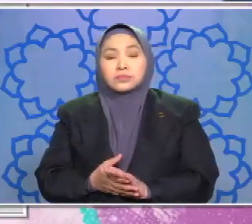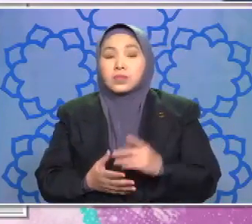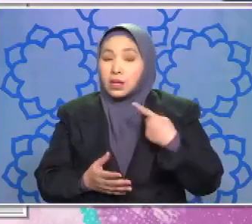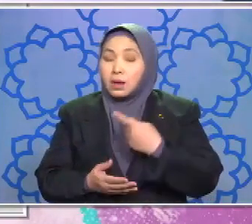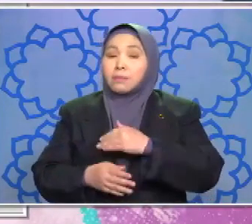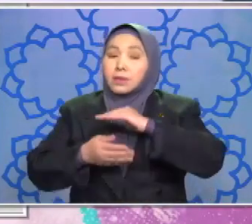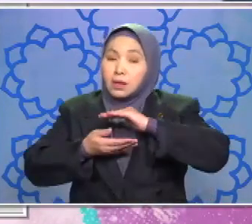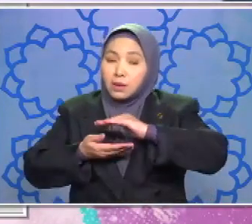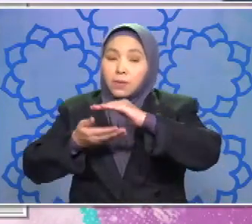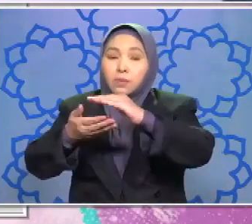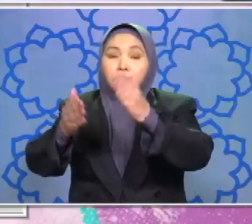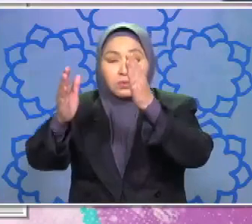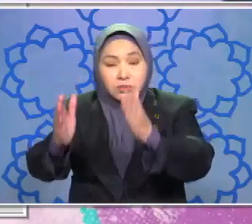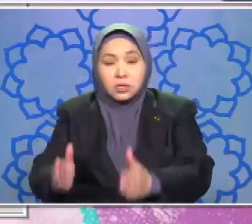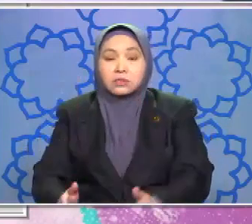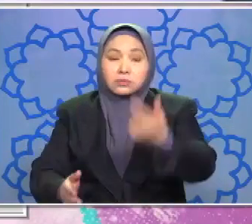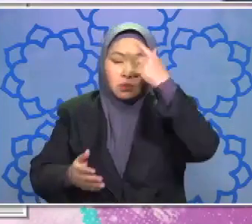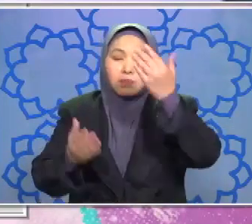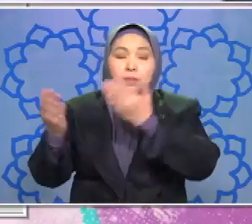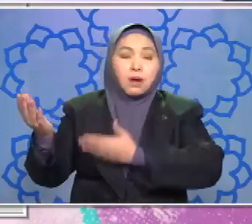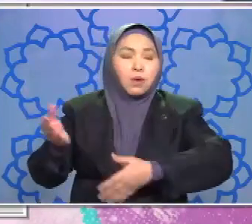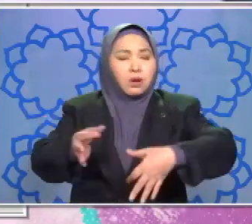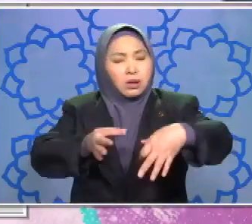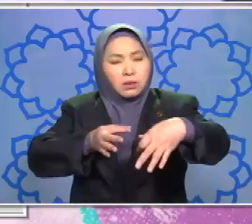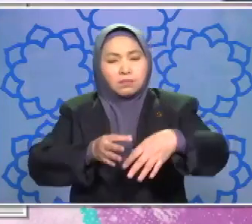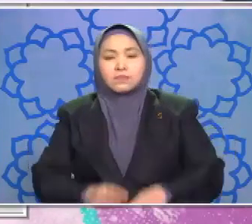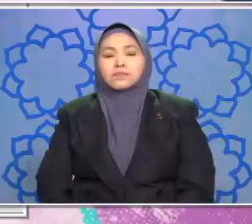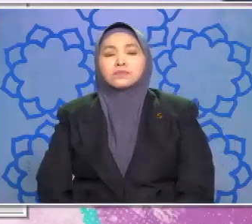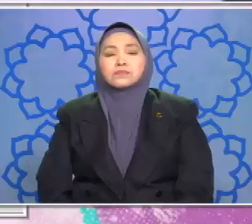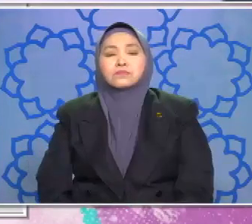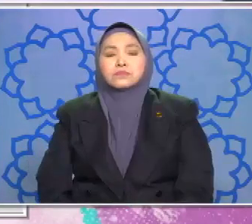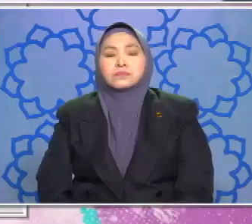تَعْلَمُونَ بِالْبَيِّنَاتِ وَالزُّبُرِ